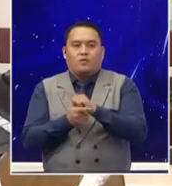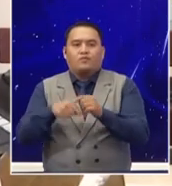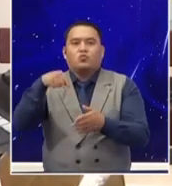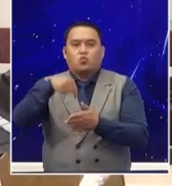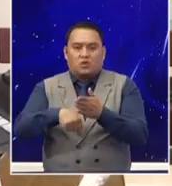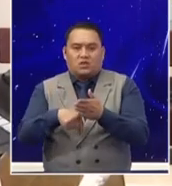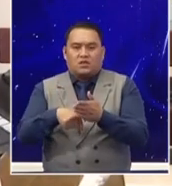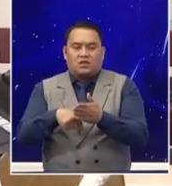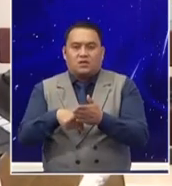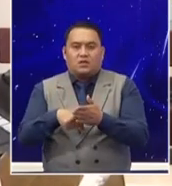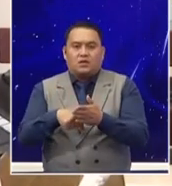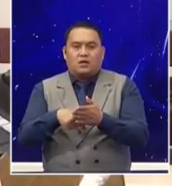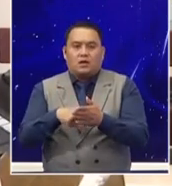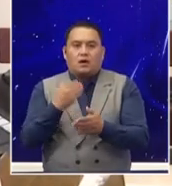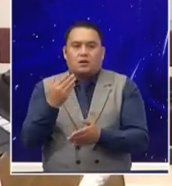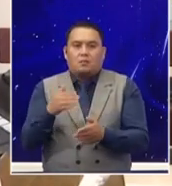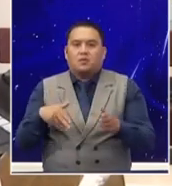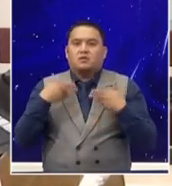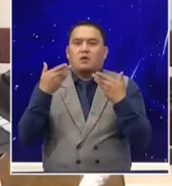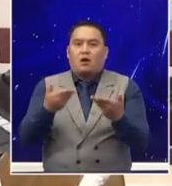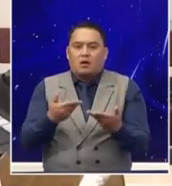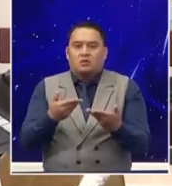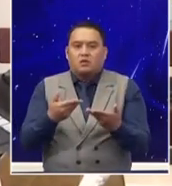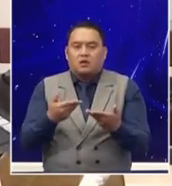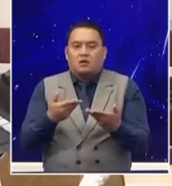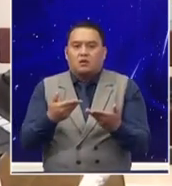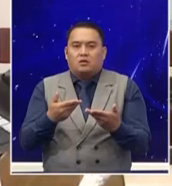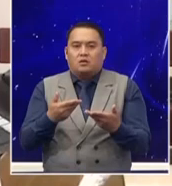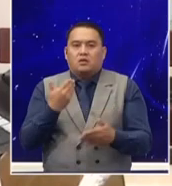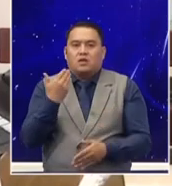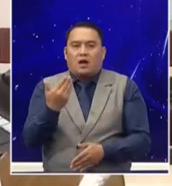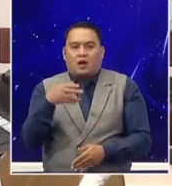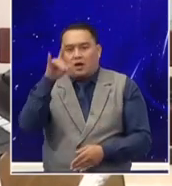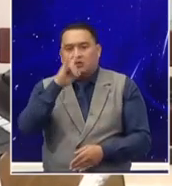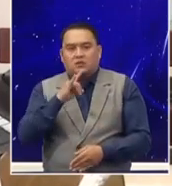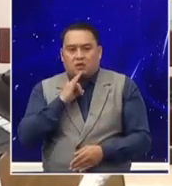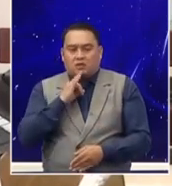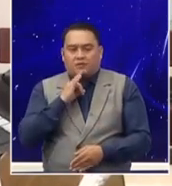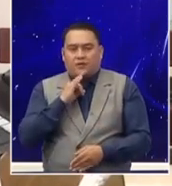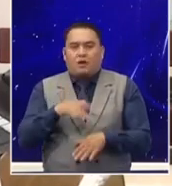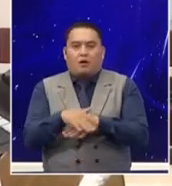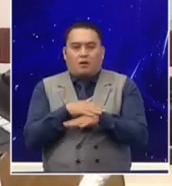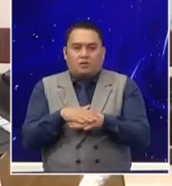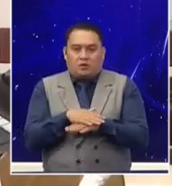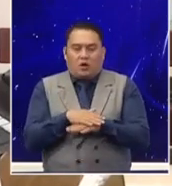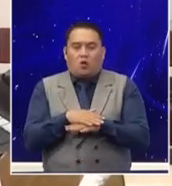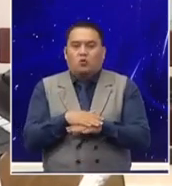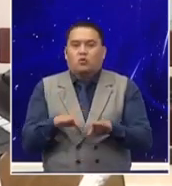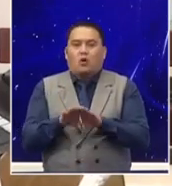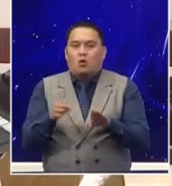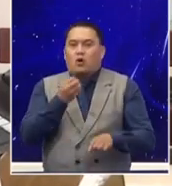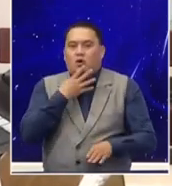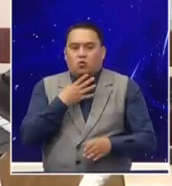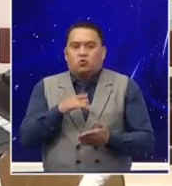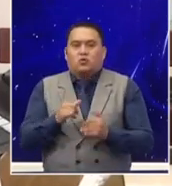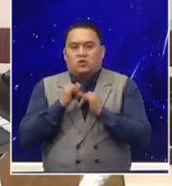туризм. То есть они предлагали уже пакеты именно для казахстанцев. То есть это тоже такой хороший